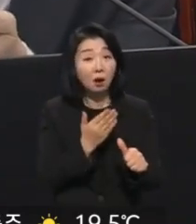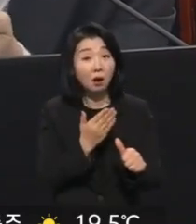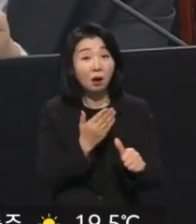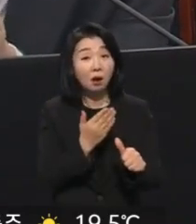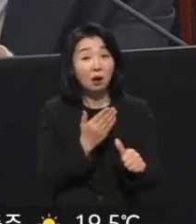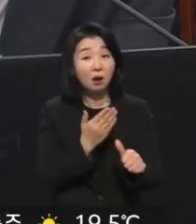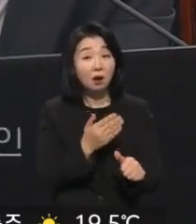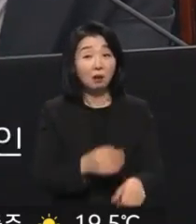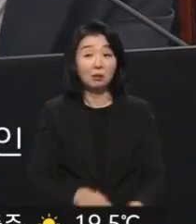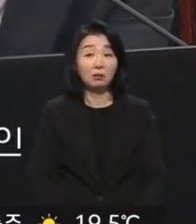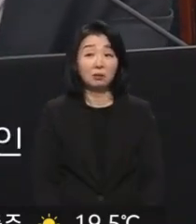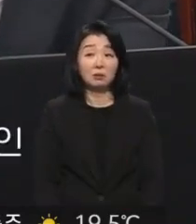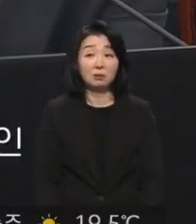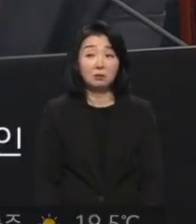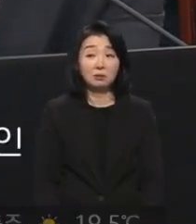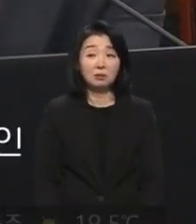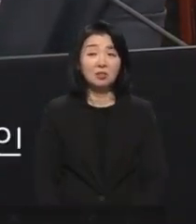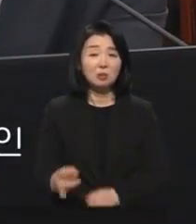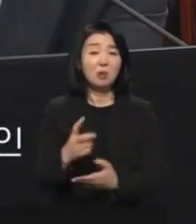아닌가요?